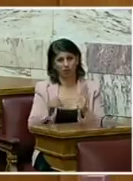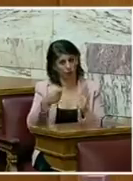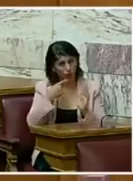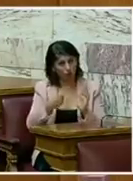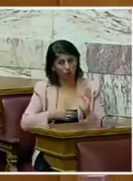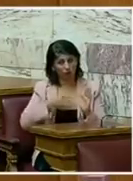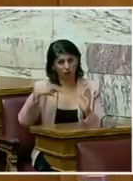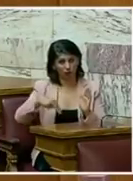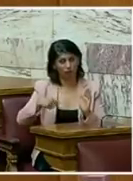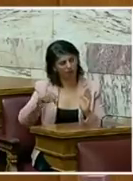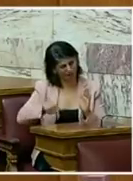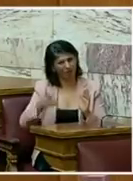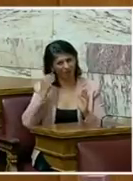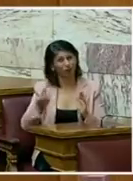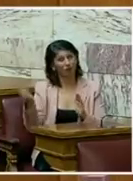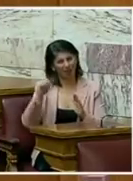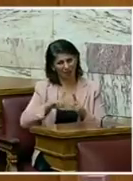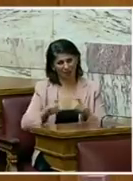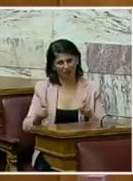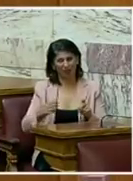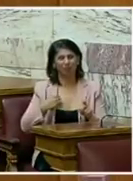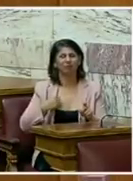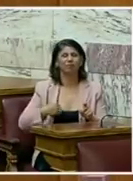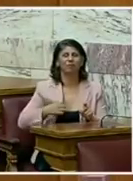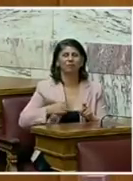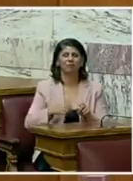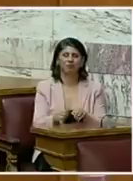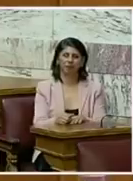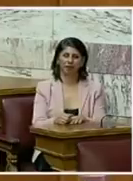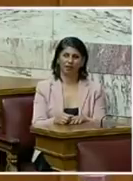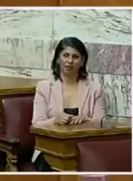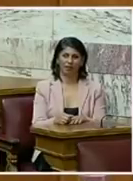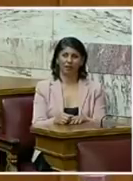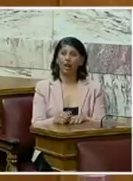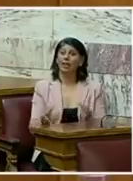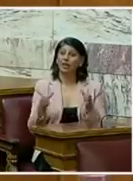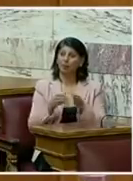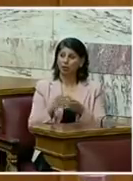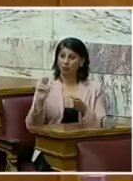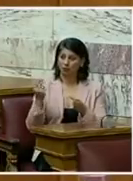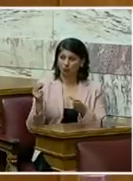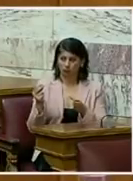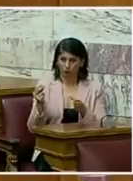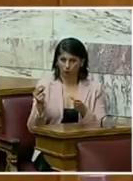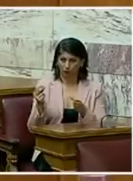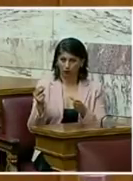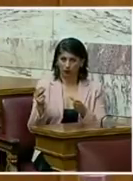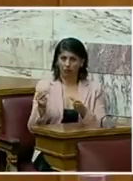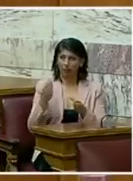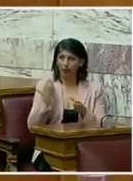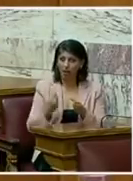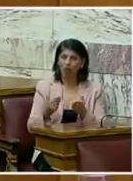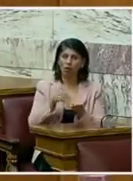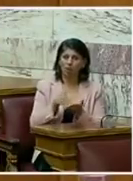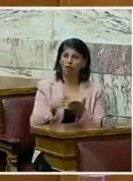θα ακούσω διαφορετικά πράγματα. Ένα αυτό. Δεύτερον, η Επιτροπή της Βολής, λέει ο Λοβέρνης για τον Παπαντονίου, καλώς απέφυγε και